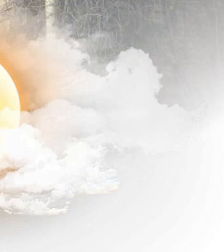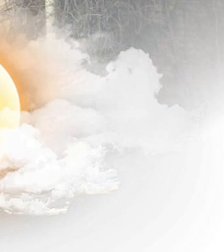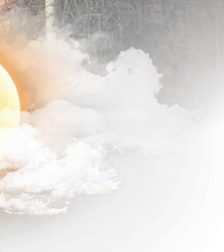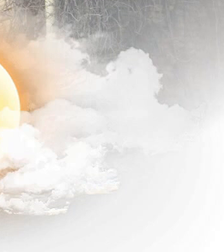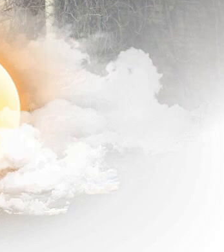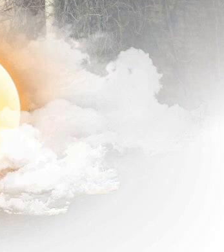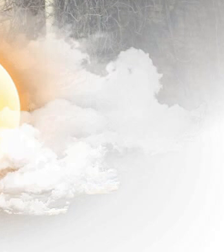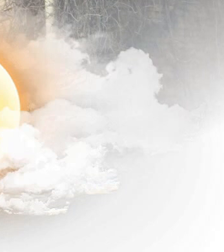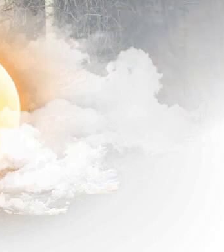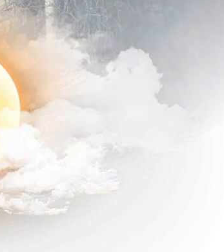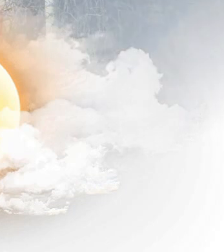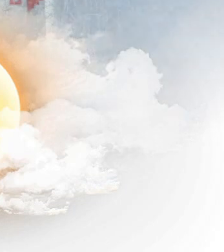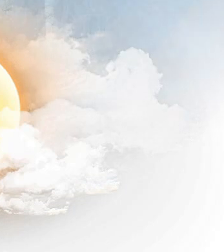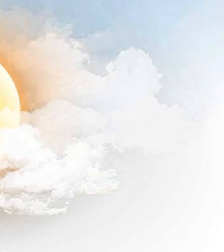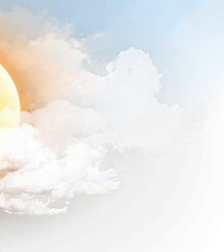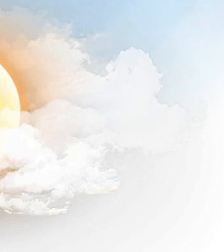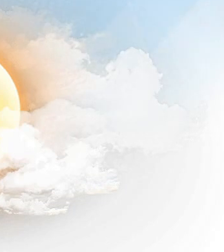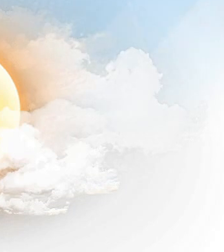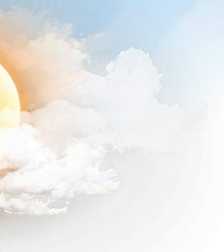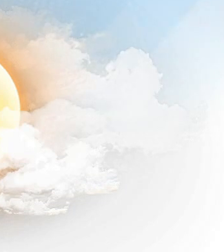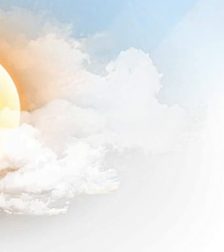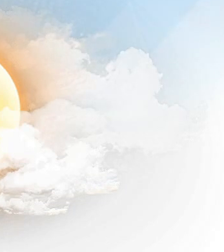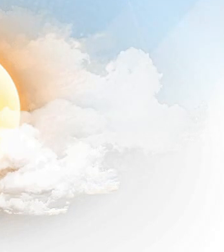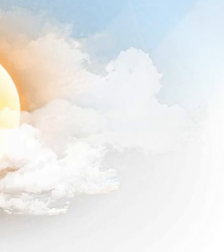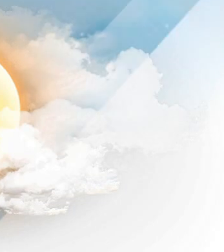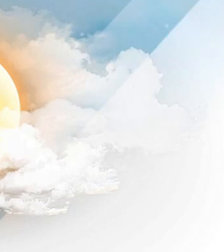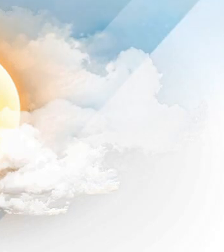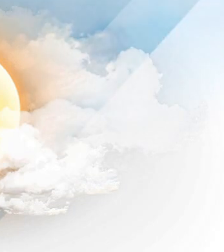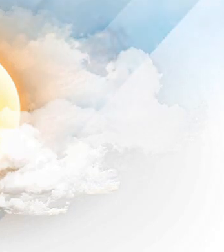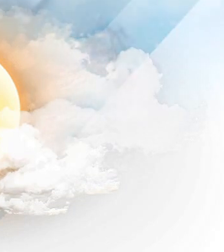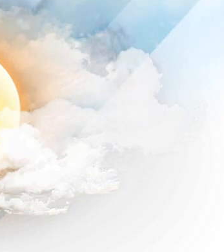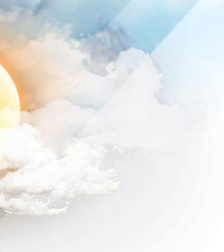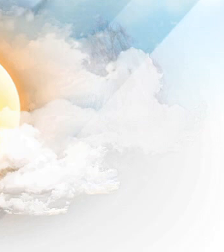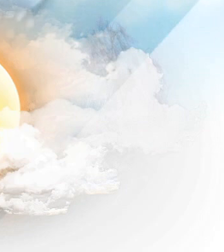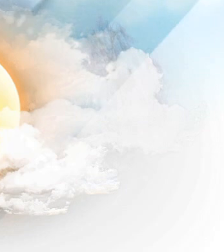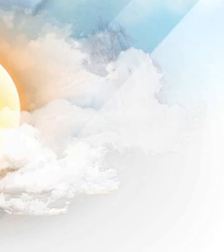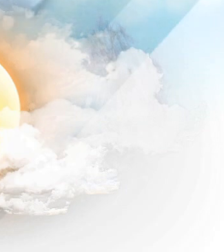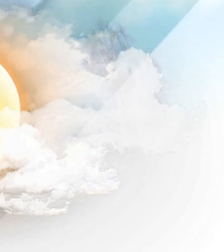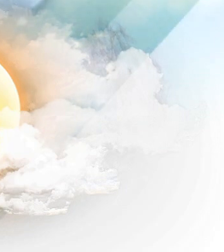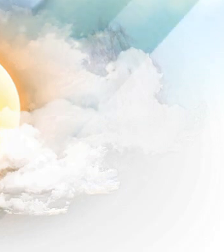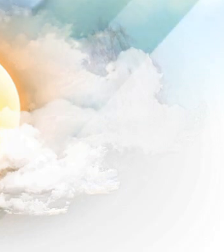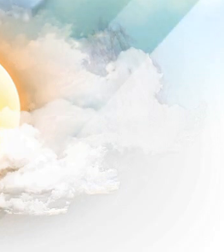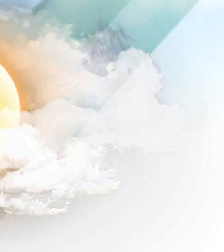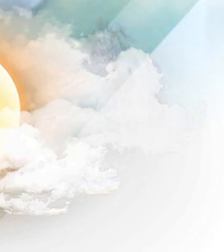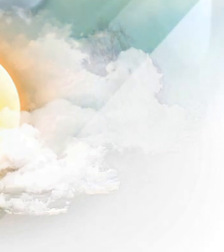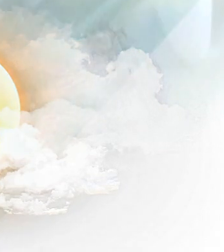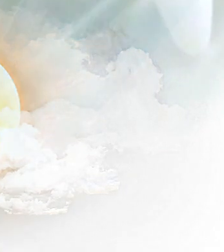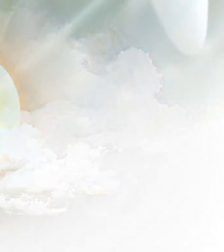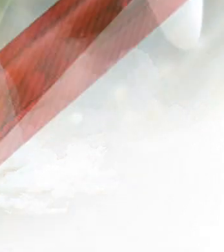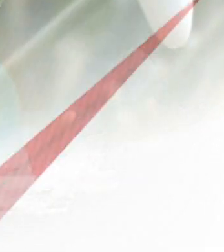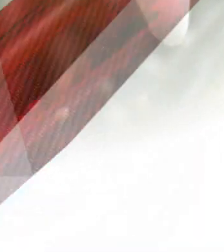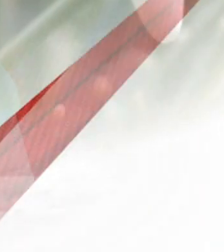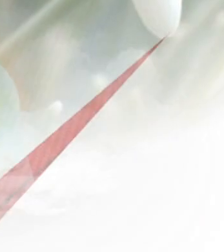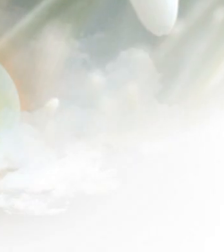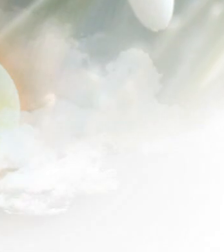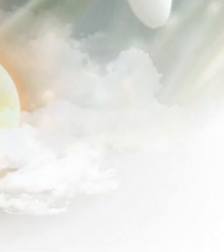плюс 18 будзе вечарам. Малавоблачна, без ападкаў. Вецер паўночна-заходні 2-4 метры за секунду.